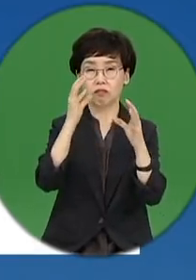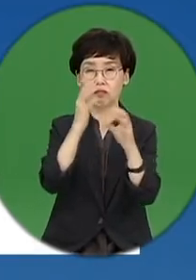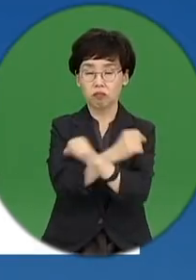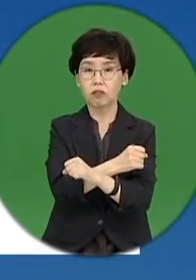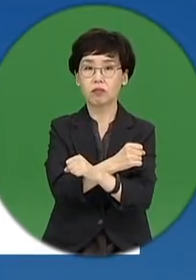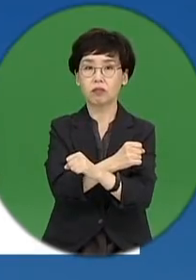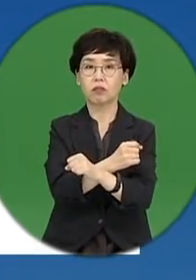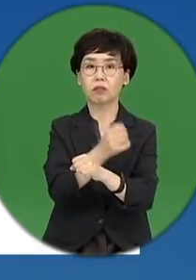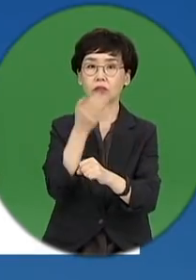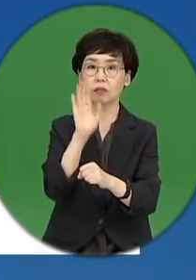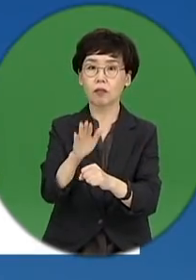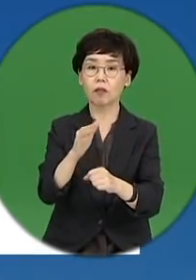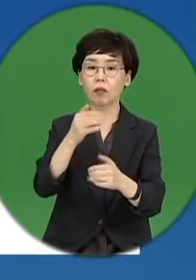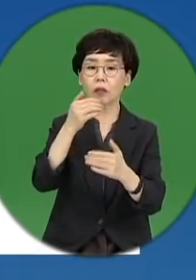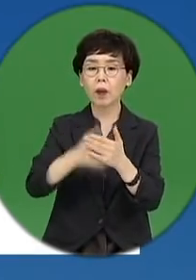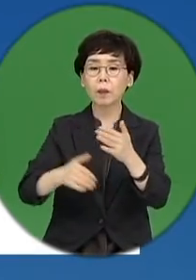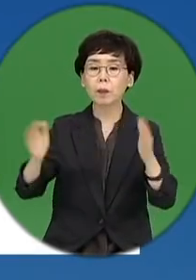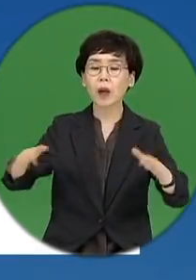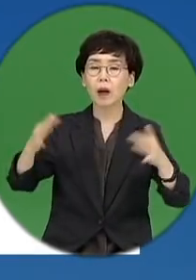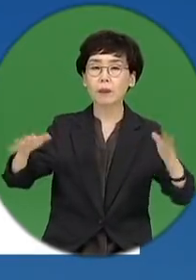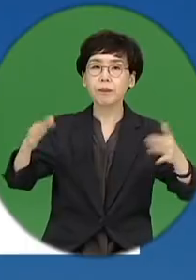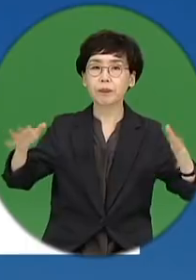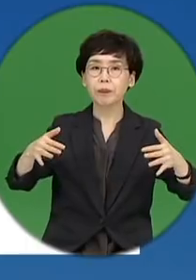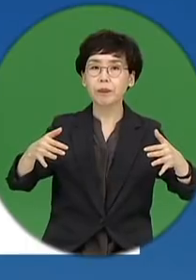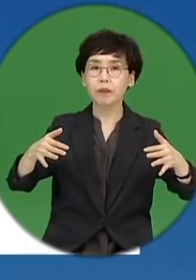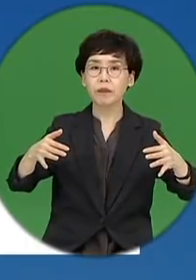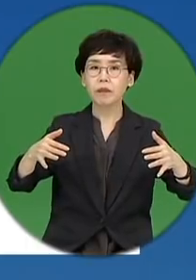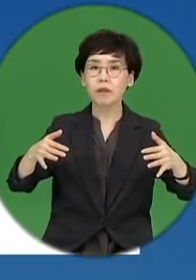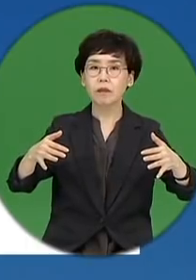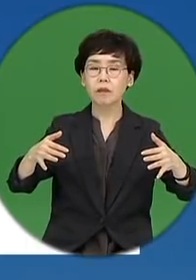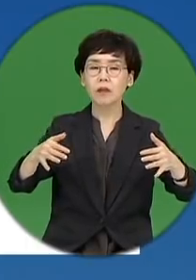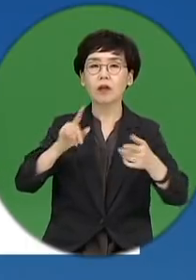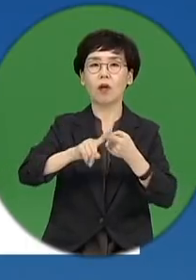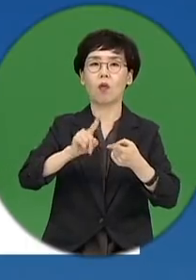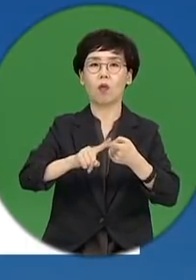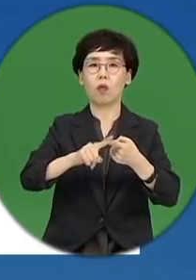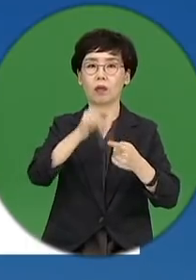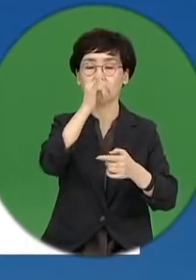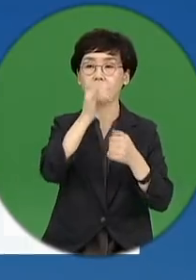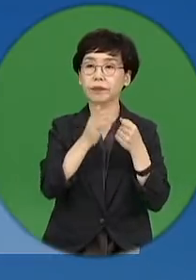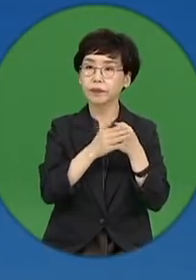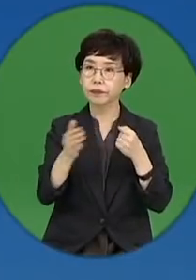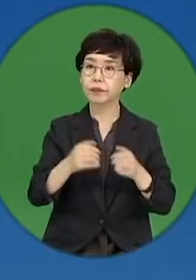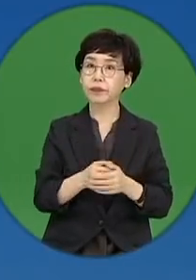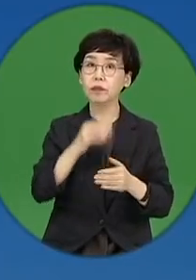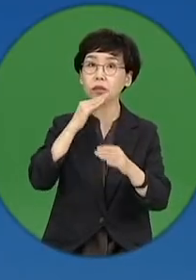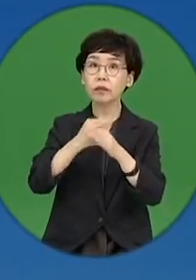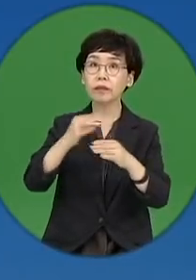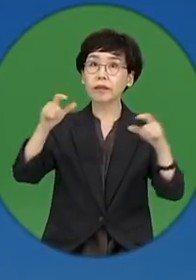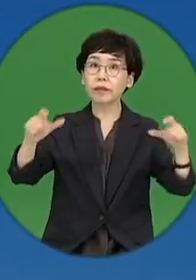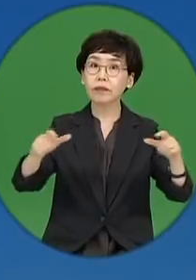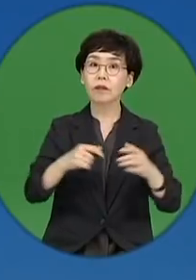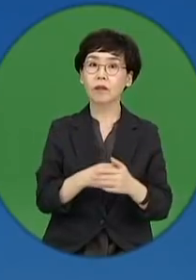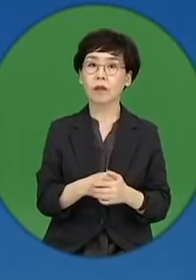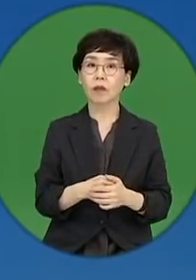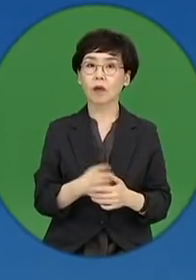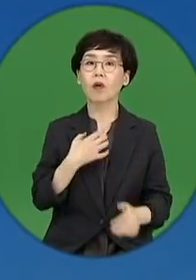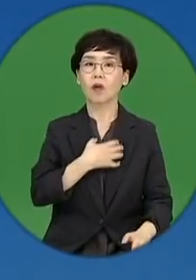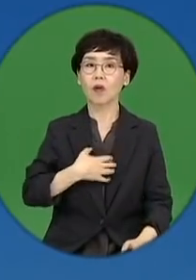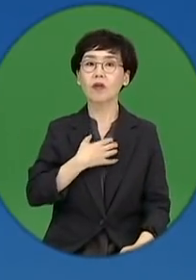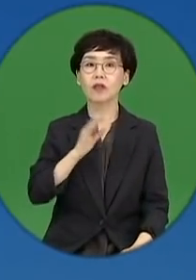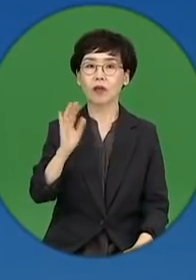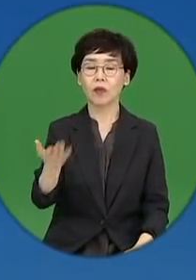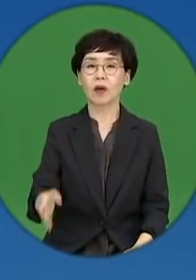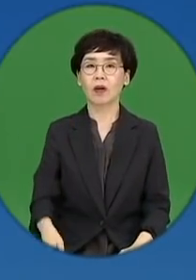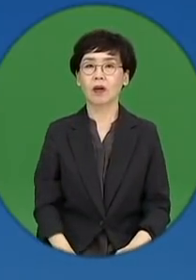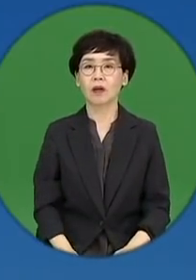남아 있는 그 풍속이 그 바람의 운동이 아직도 그대로 남아 있거든. 그렇기 때문에 북한 지역도 심히 염려되는